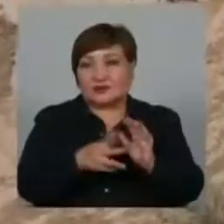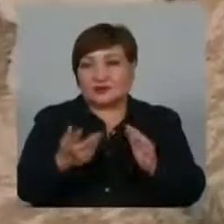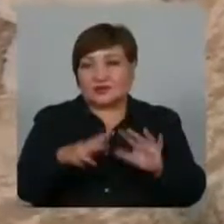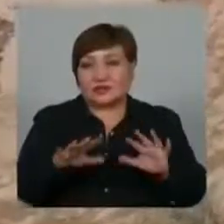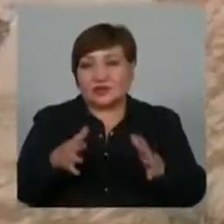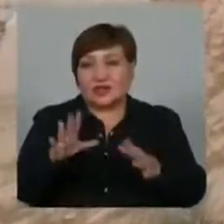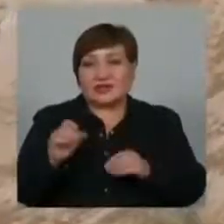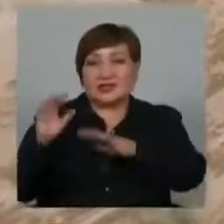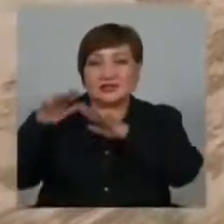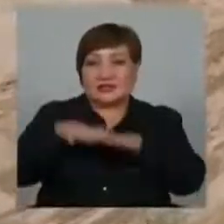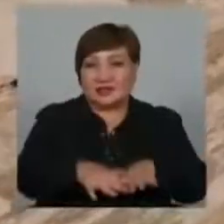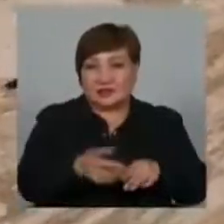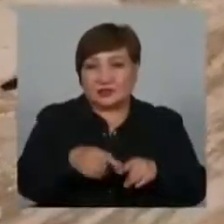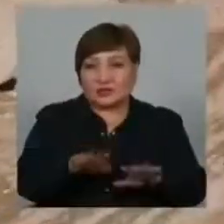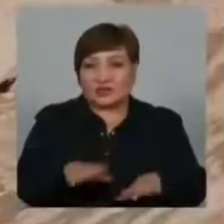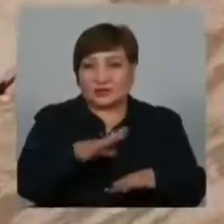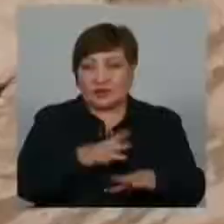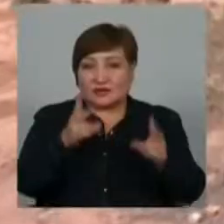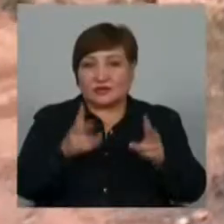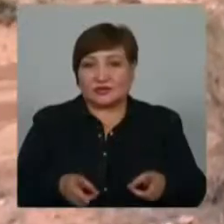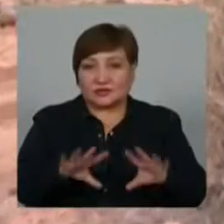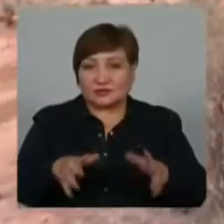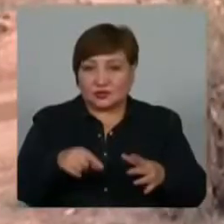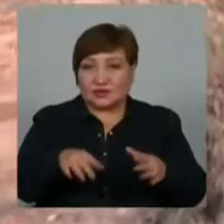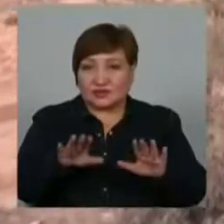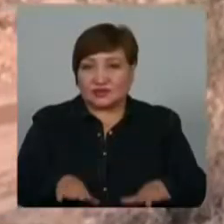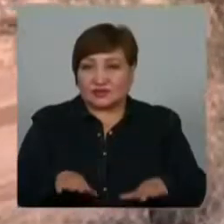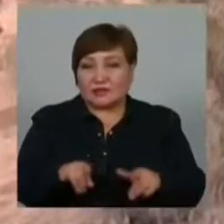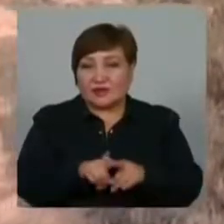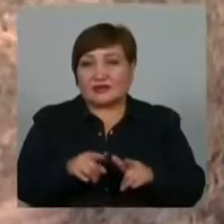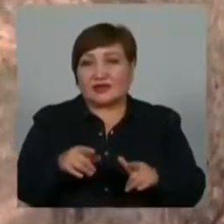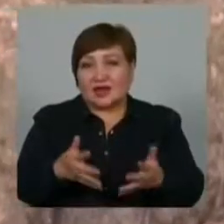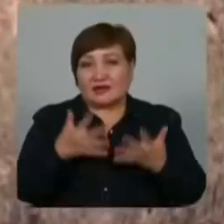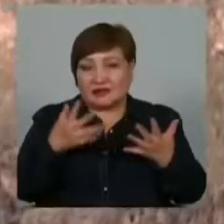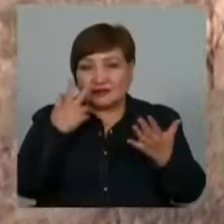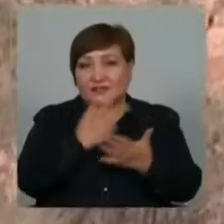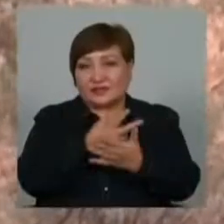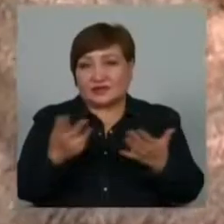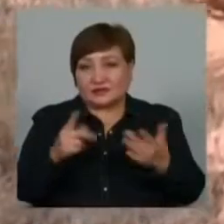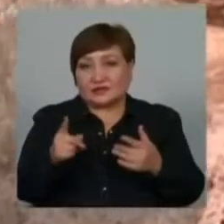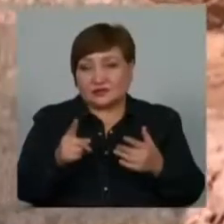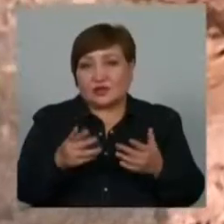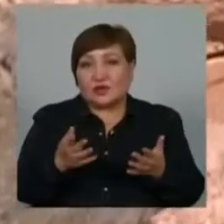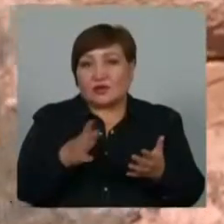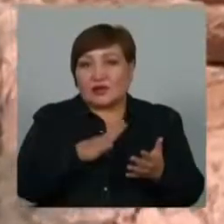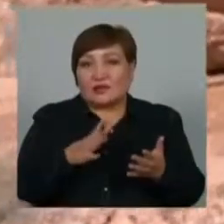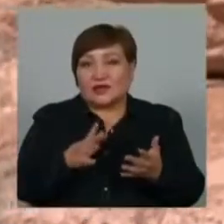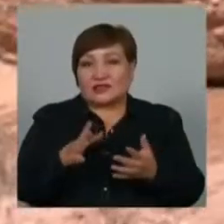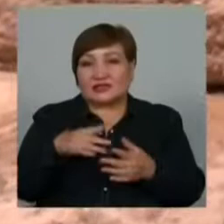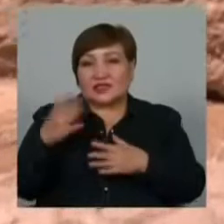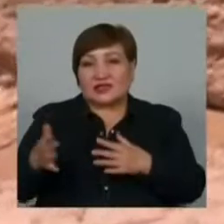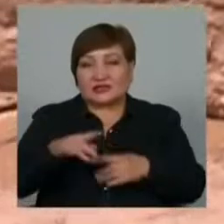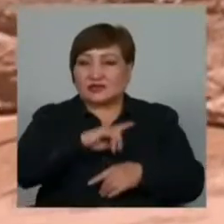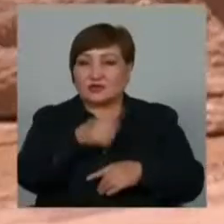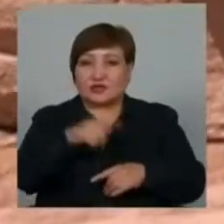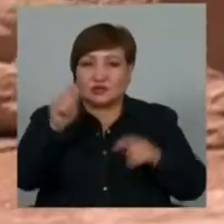болған. Оқыс оқиға болған бұл маңайдан шайылған судың іздерін анық байқауға болады. Жоғарыдан ағыны қатты болып келген нөсер жауынның